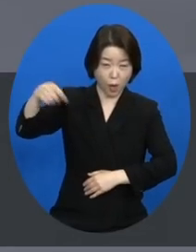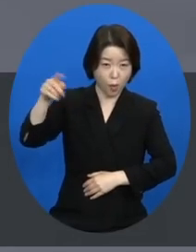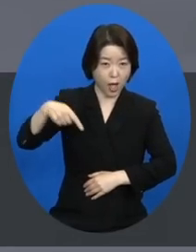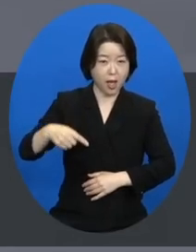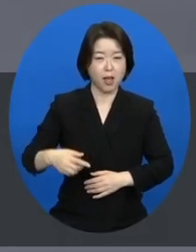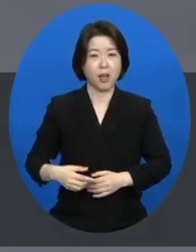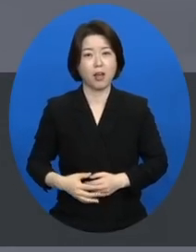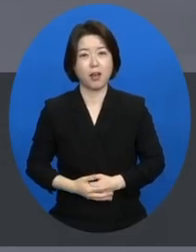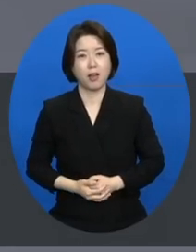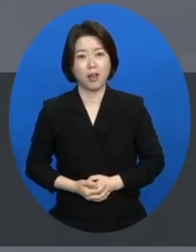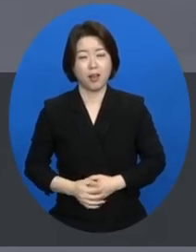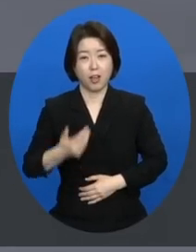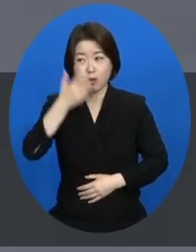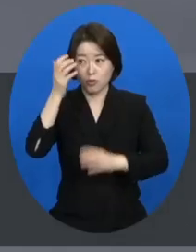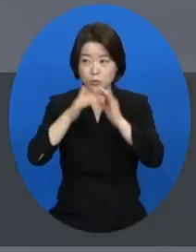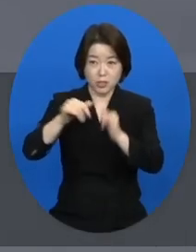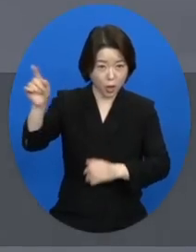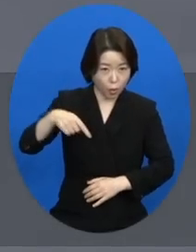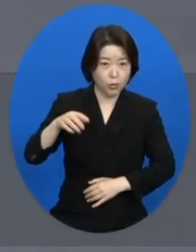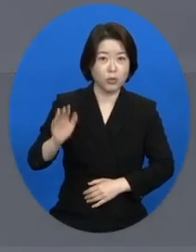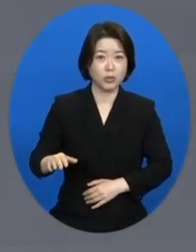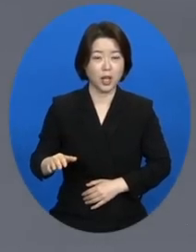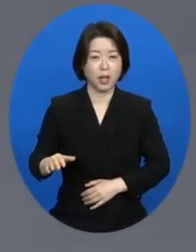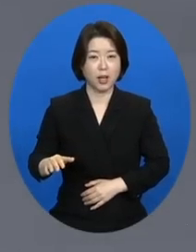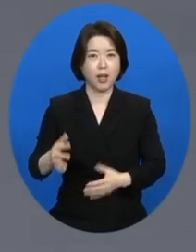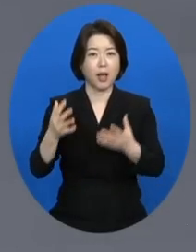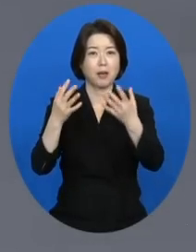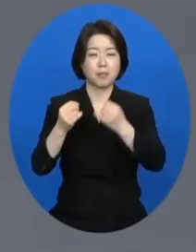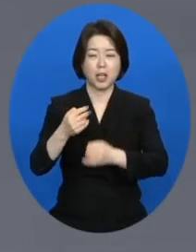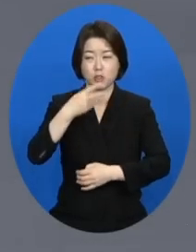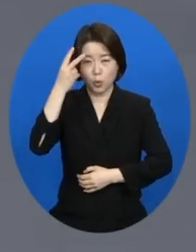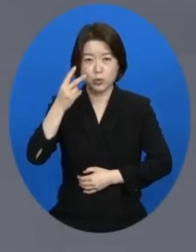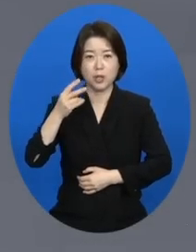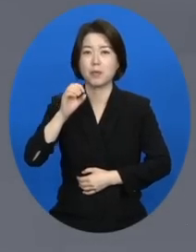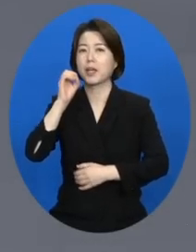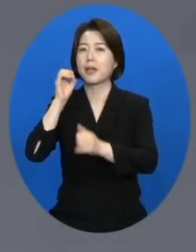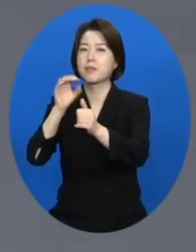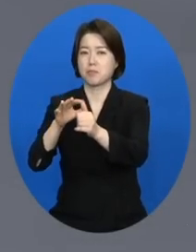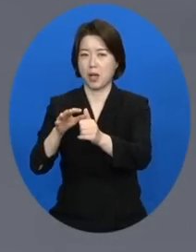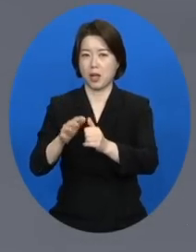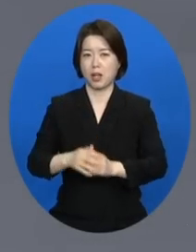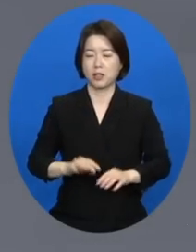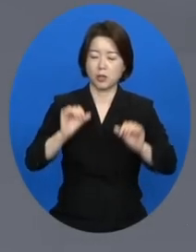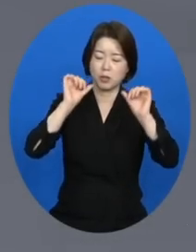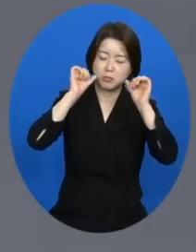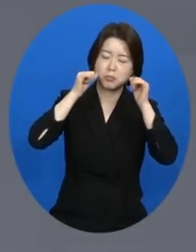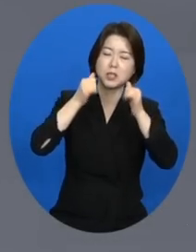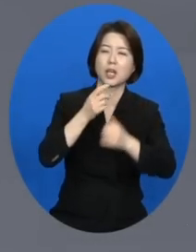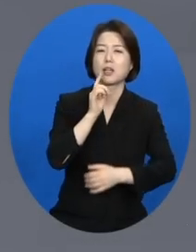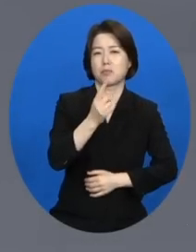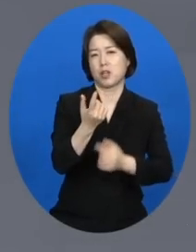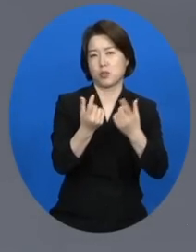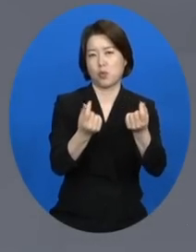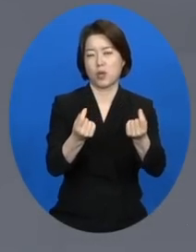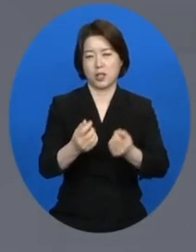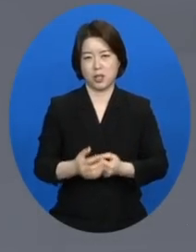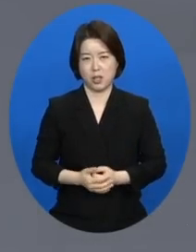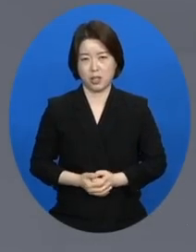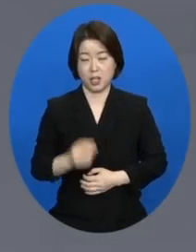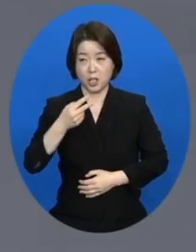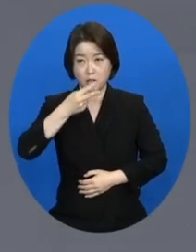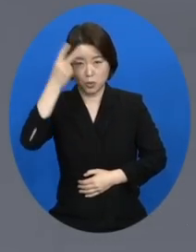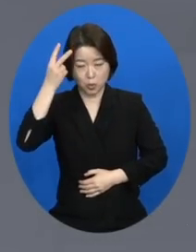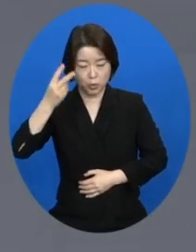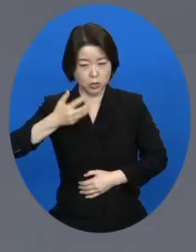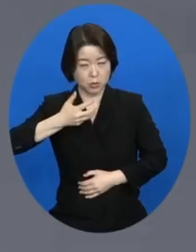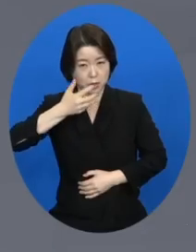보통 꿈꾸는 자가 오는도다 이런 표현을 자주 씁니다. 요셉에게. 여러분 이것은 비아냥 소리입니다. 요셉의 꿈을